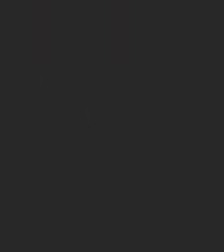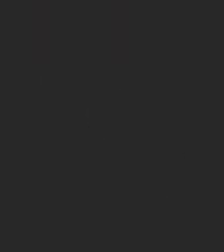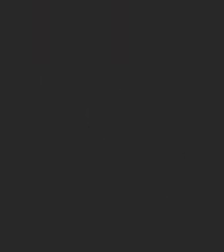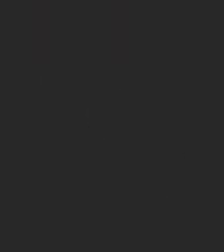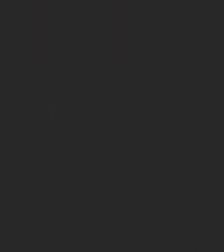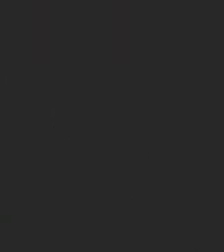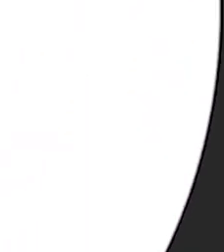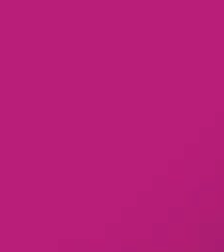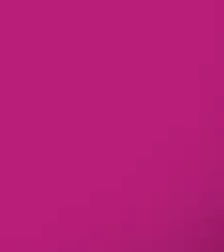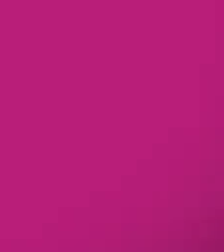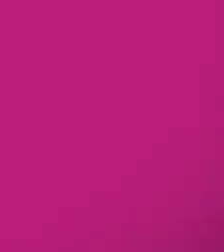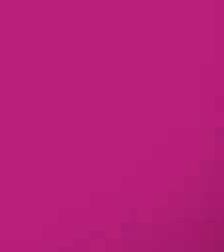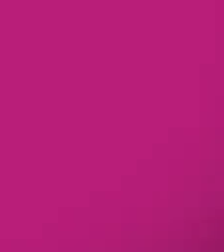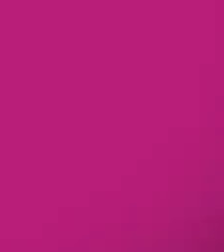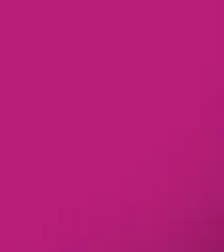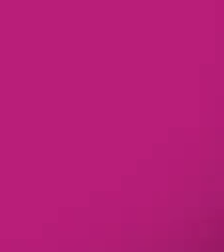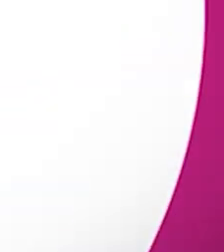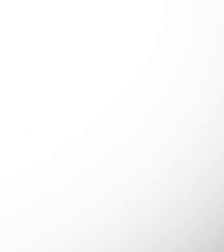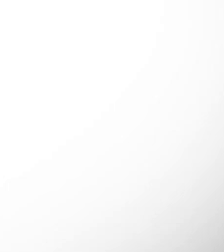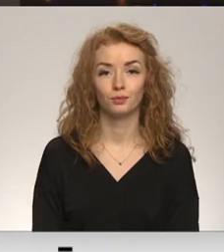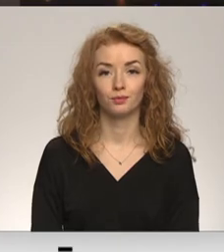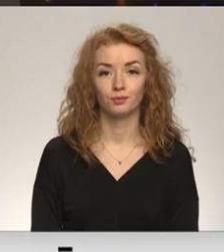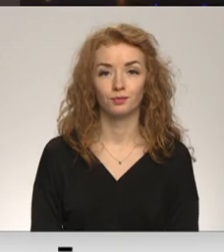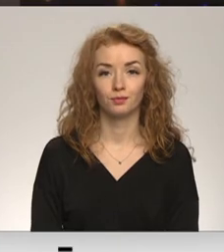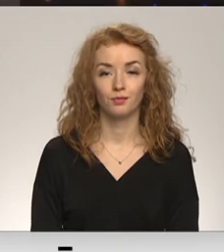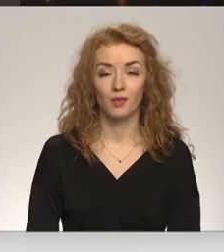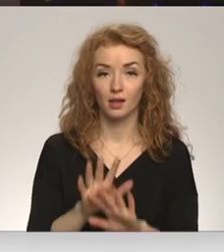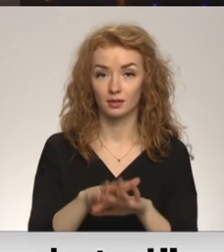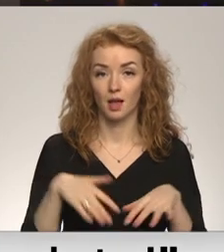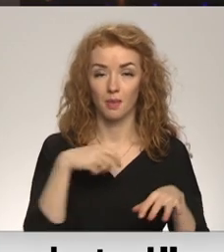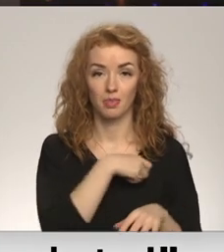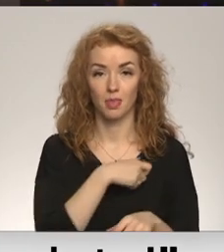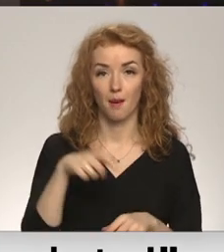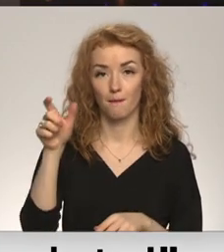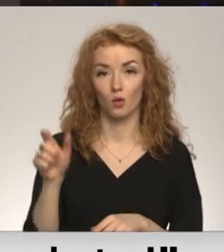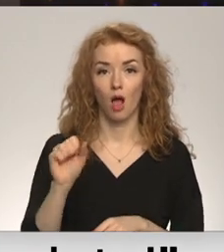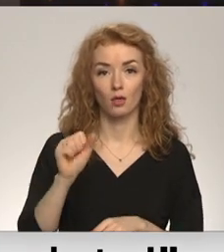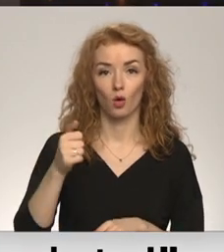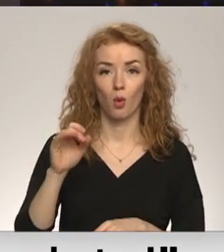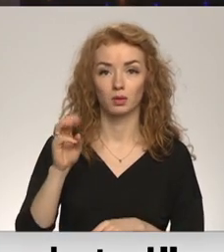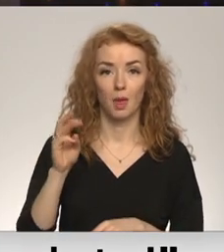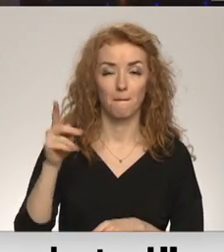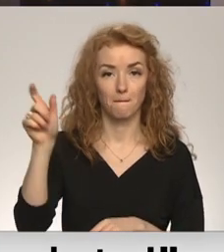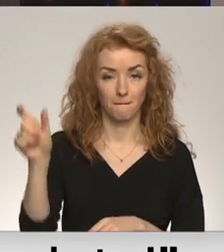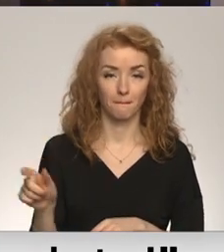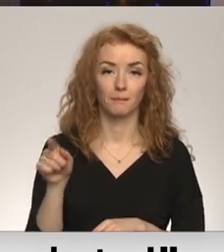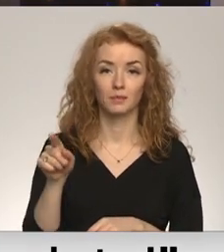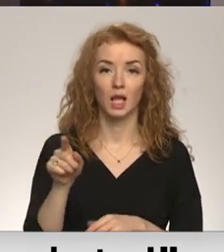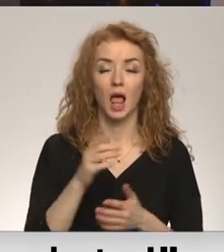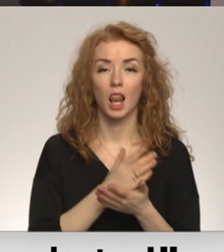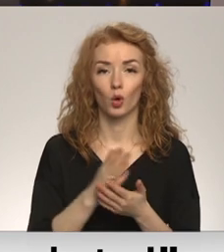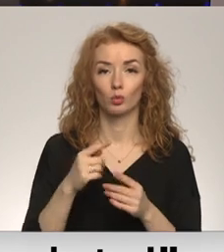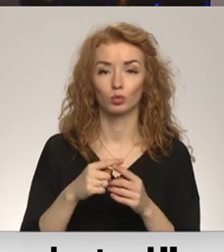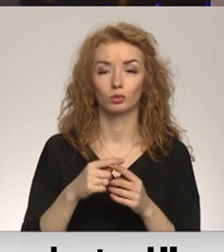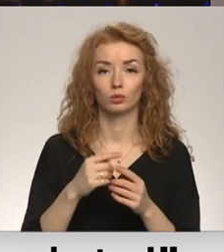Re, viss ēters ir te! Saeimas deputāta Alda Gobzemā vadītā partija Likums un kārtība